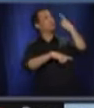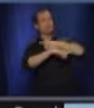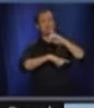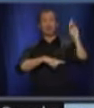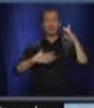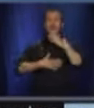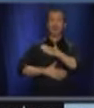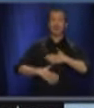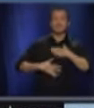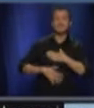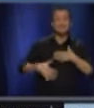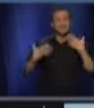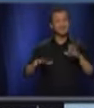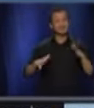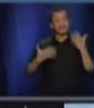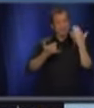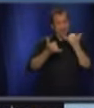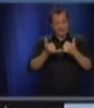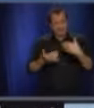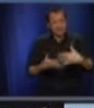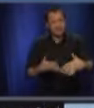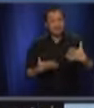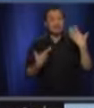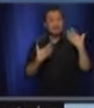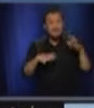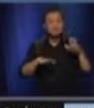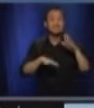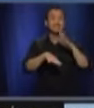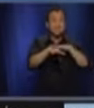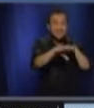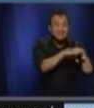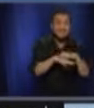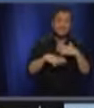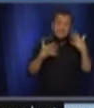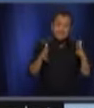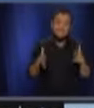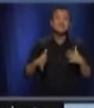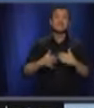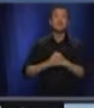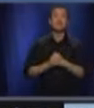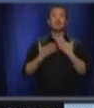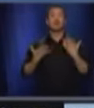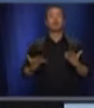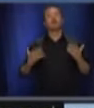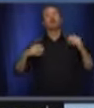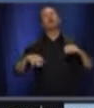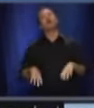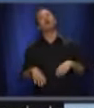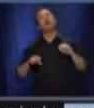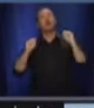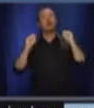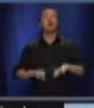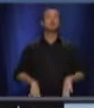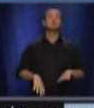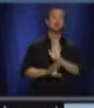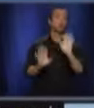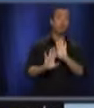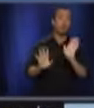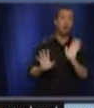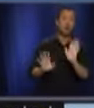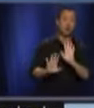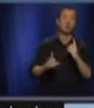week-end. Mais il faut vraiment pas qu'on baisse les bras. Surtout pas en ce moment. Puis je dirais au contraire, si on